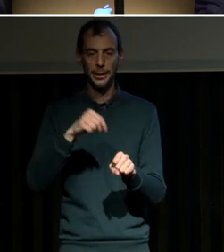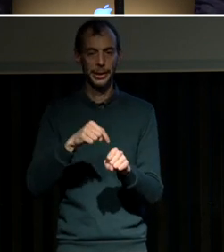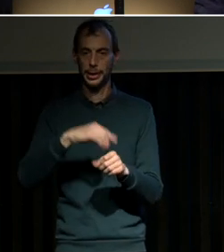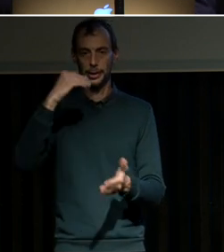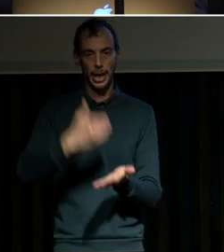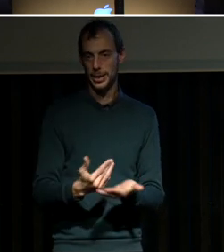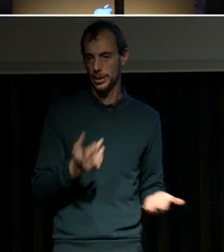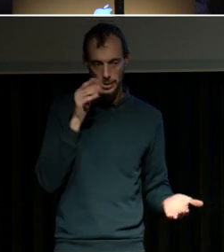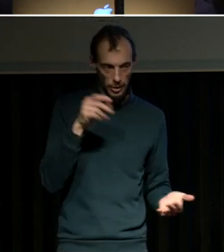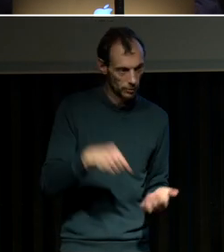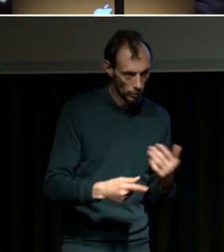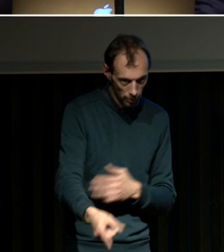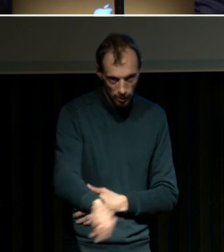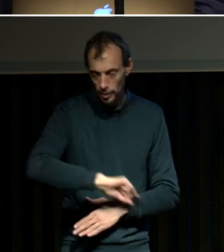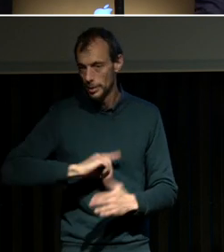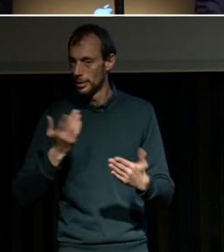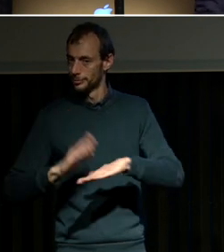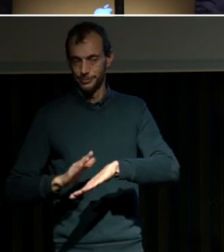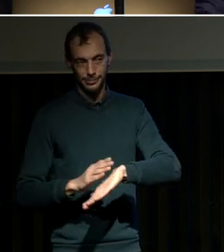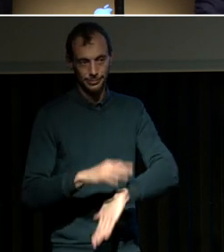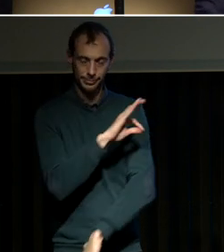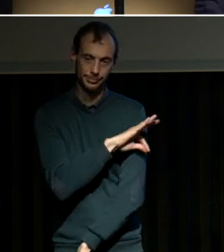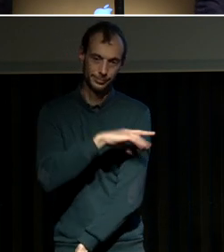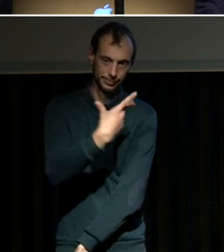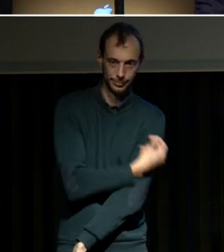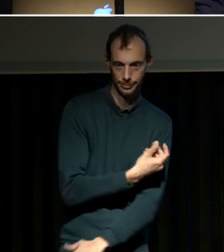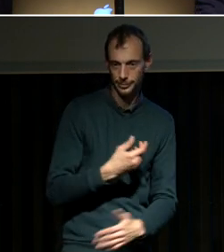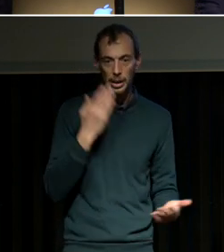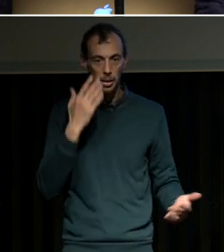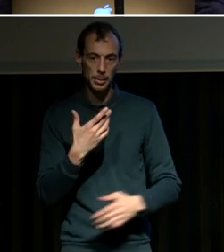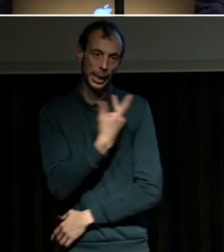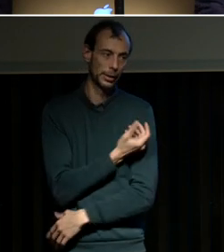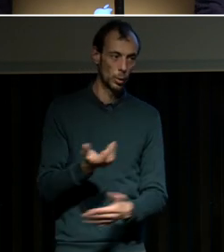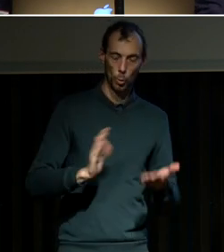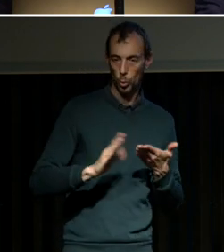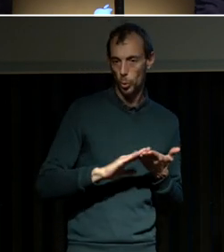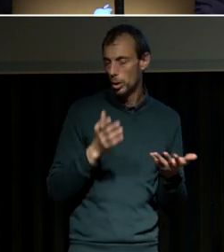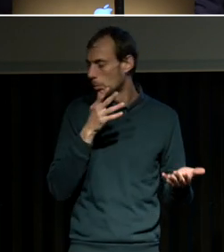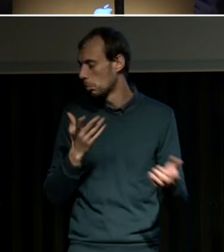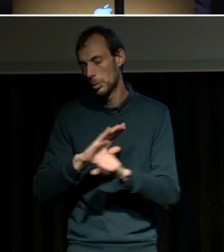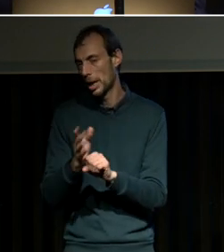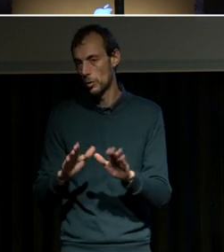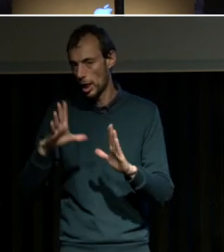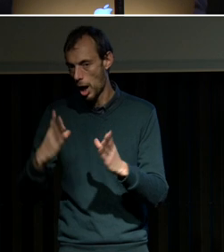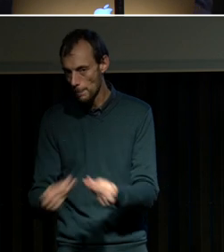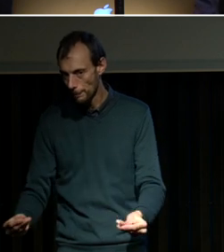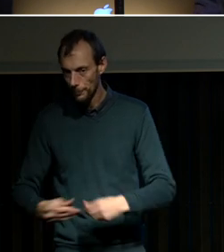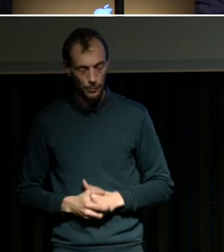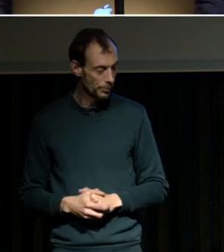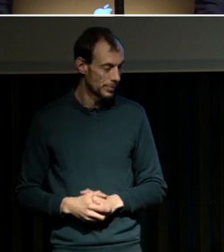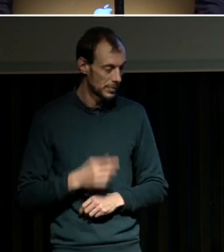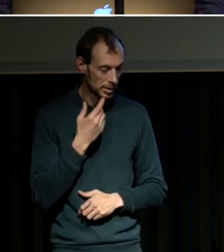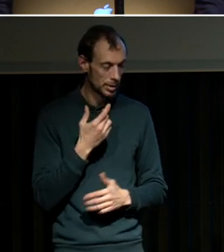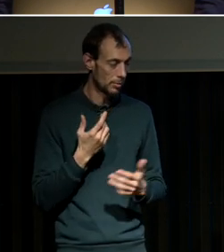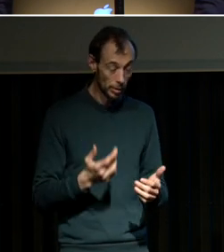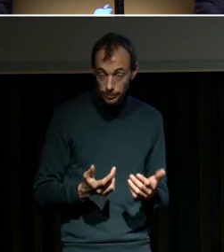la vaccination et la prévention par les gestes barrières qu'on va sortir du Covid. Il faut développer le donneur vivant, mais surtout les